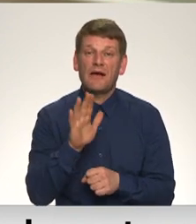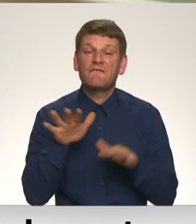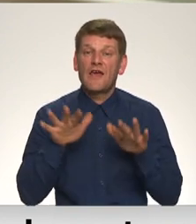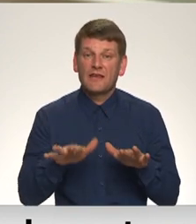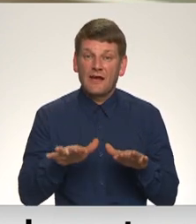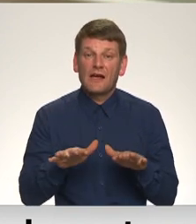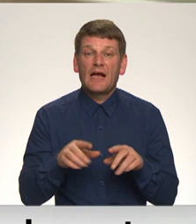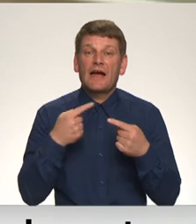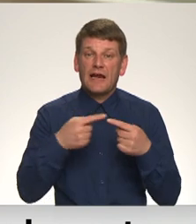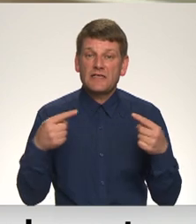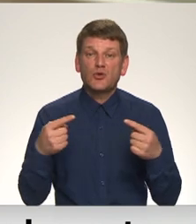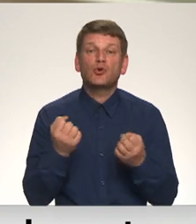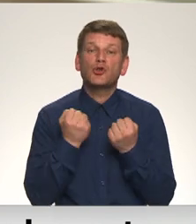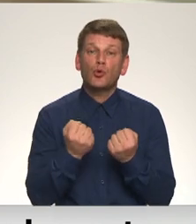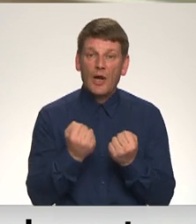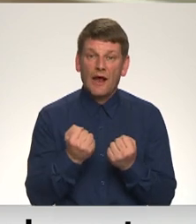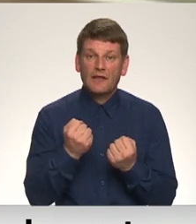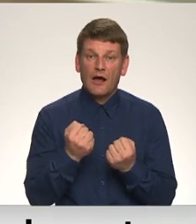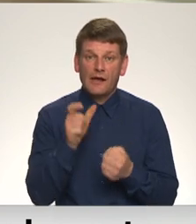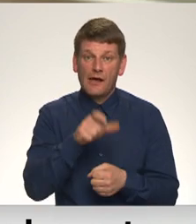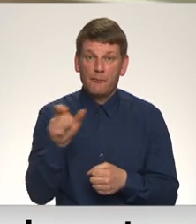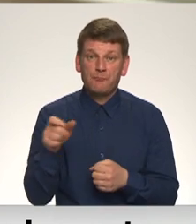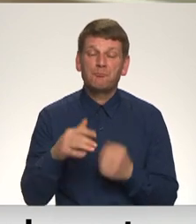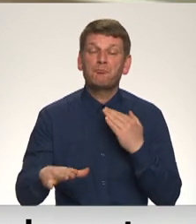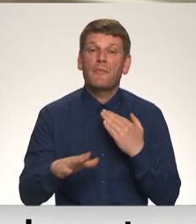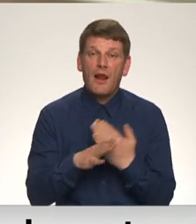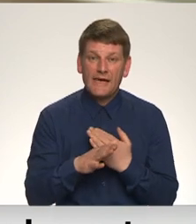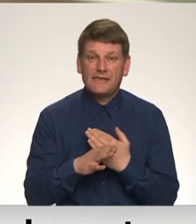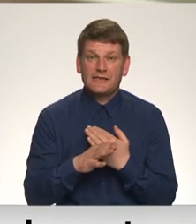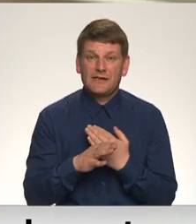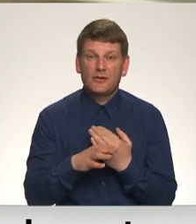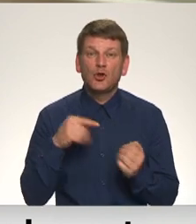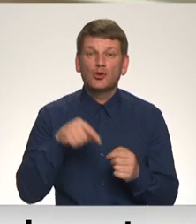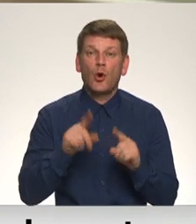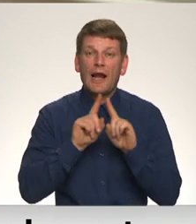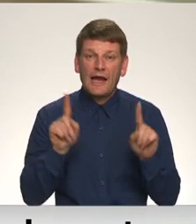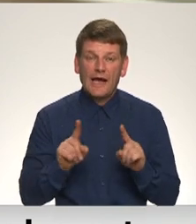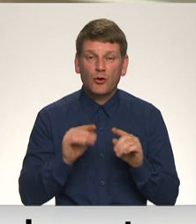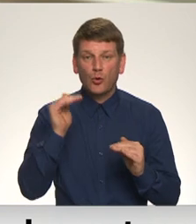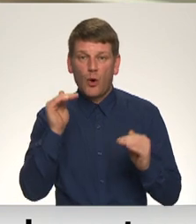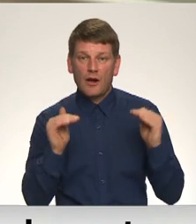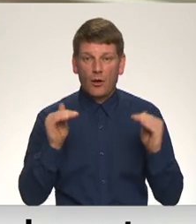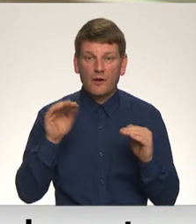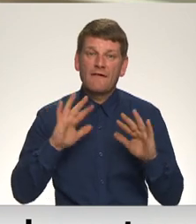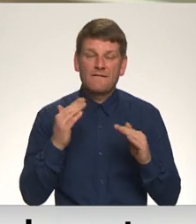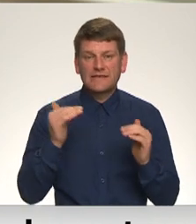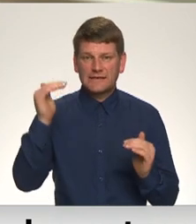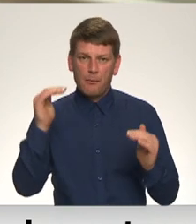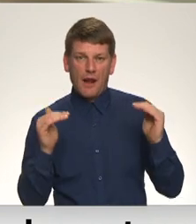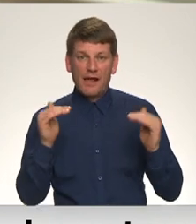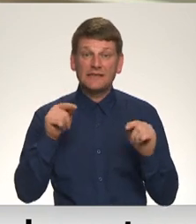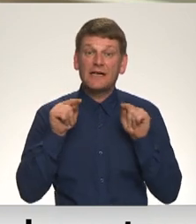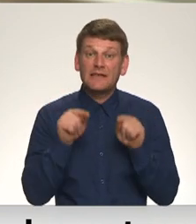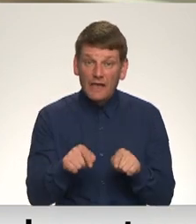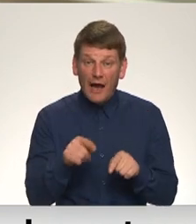vietējā resursa turētājiem, palīdzēt šo lietu noregulēt vai sabalansēt tā,